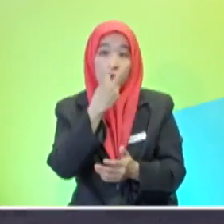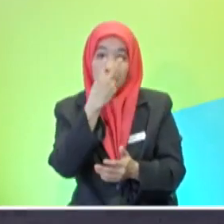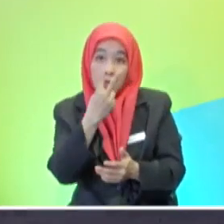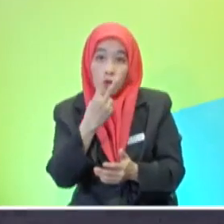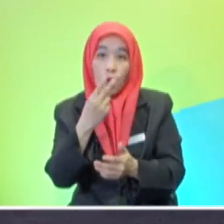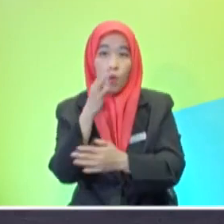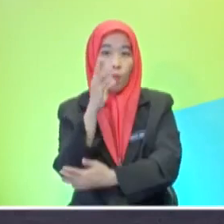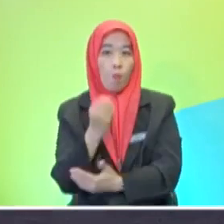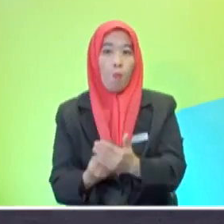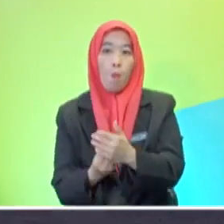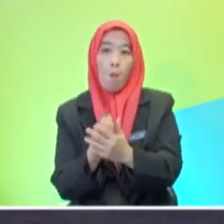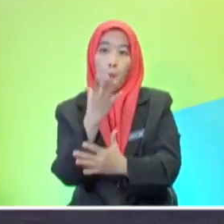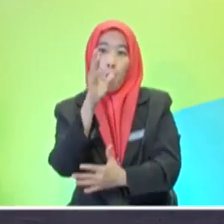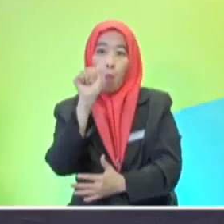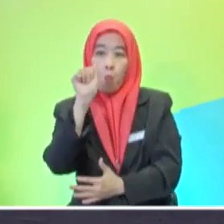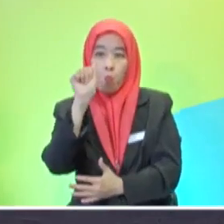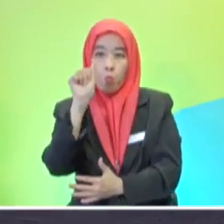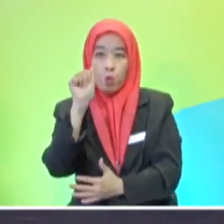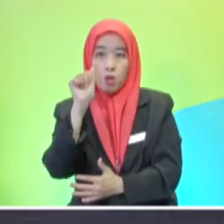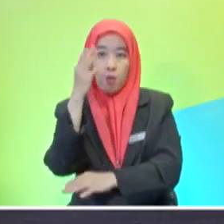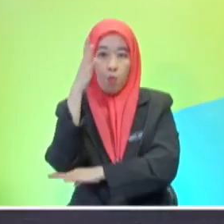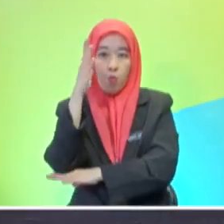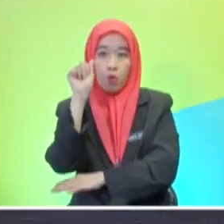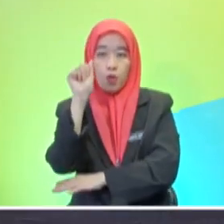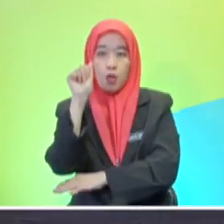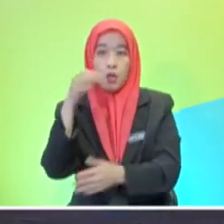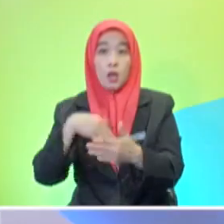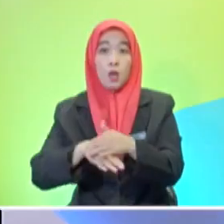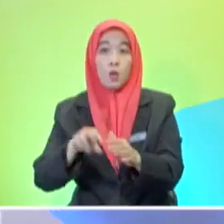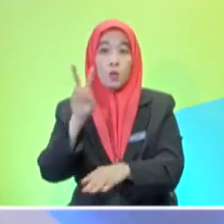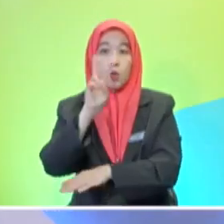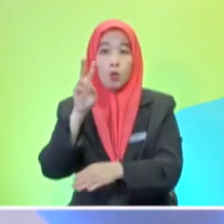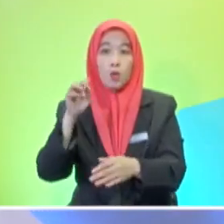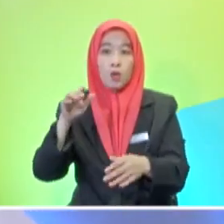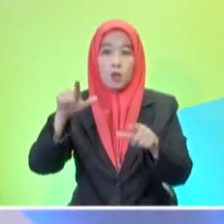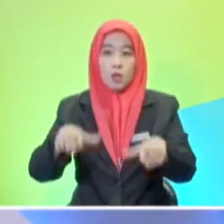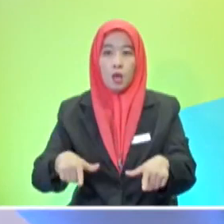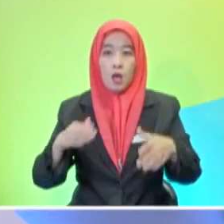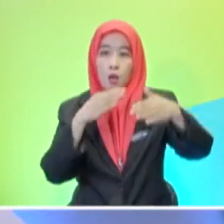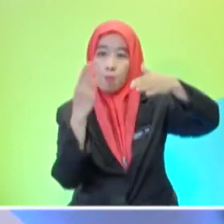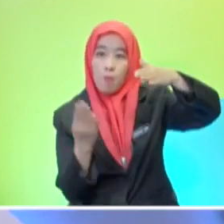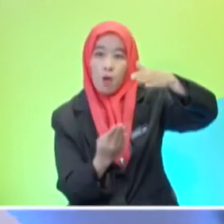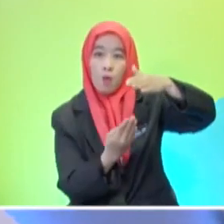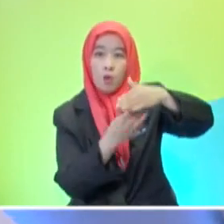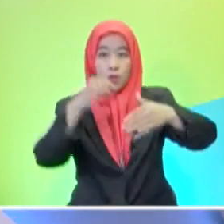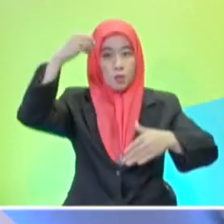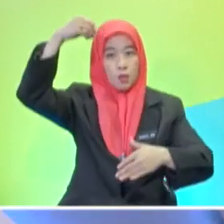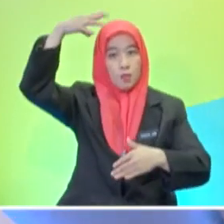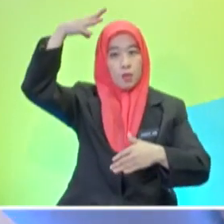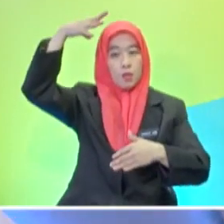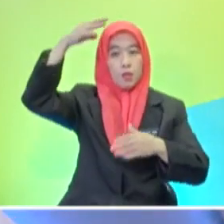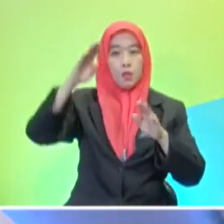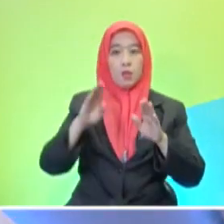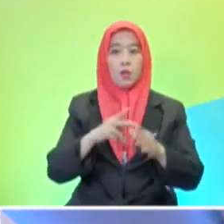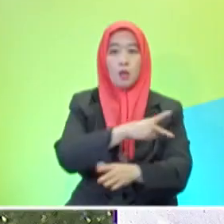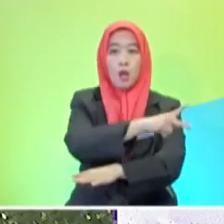Okey, pokok A tadi tu macam dalam video, pokok itu diletakkan di bawah cahaya matahari di kawasan terbuka. Ya. Ah, jadi dapat tak cahaya